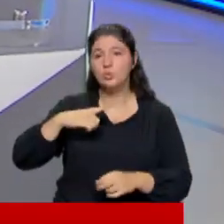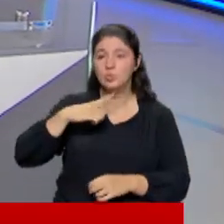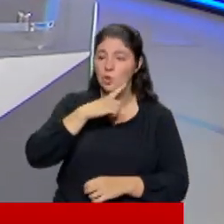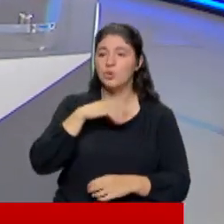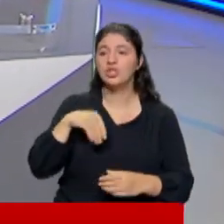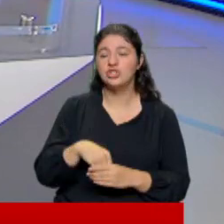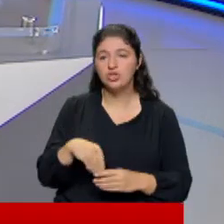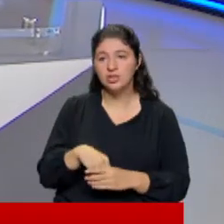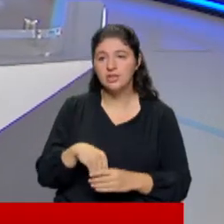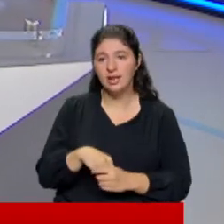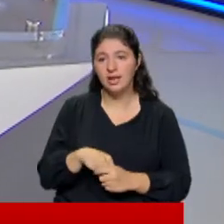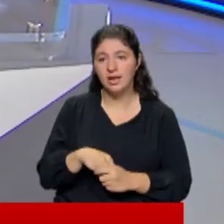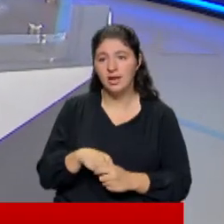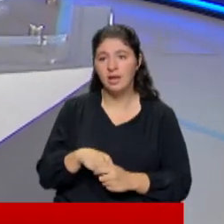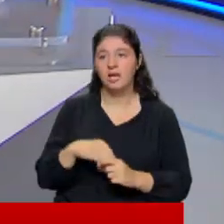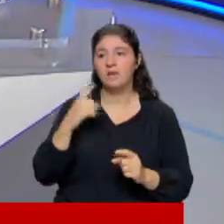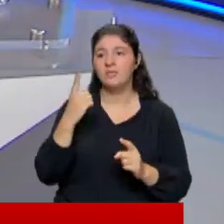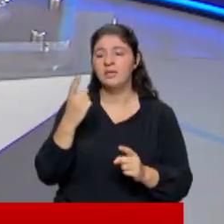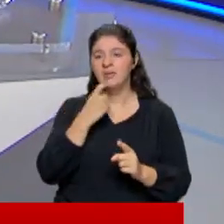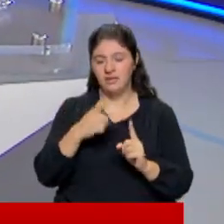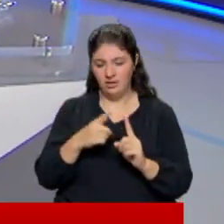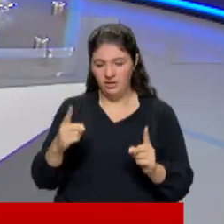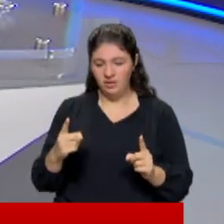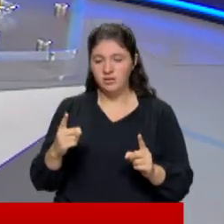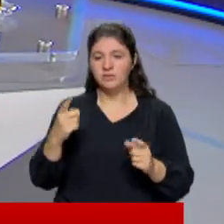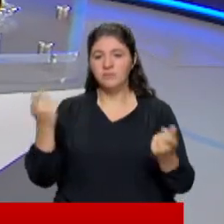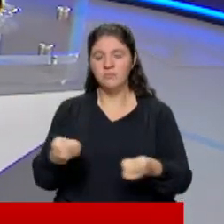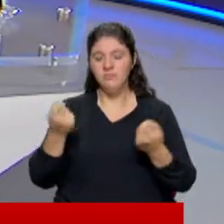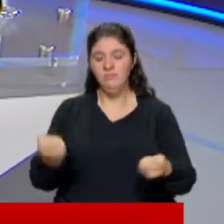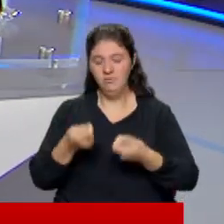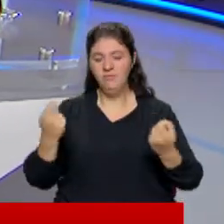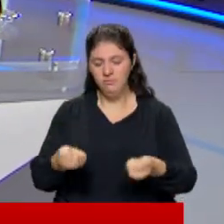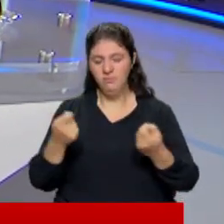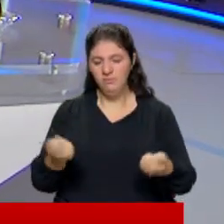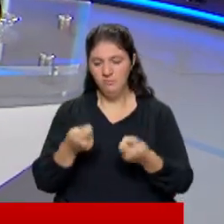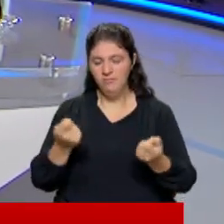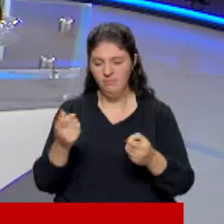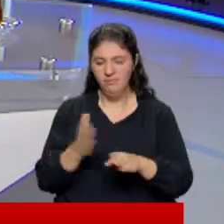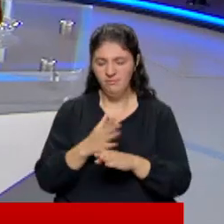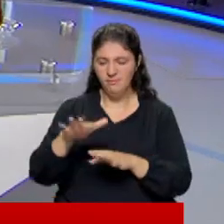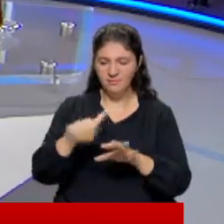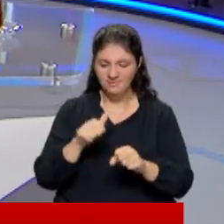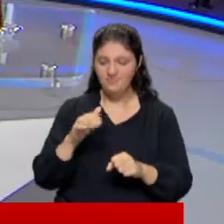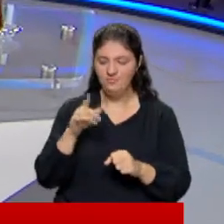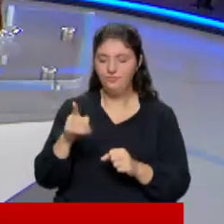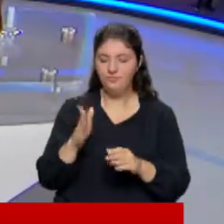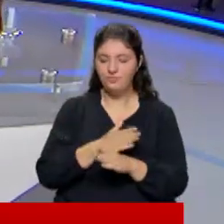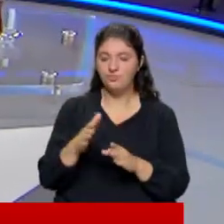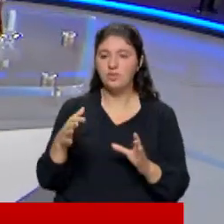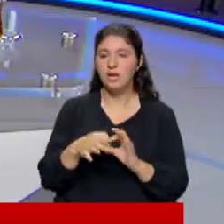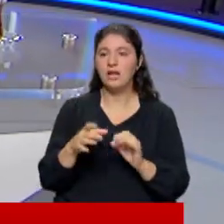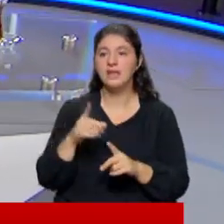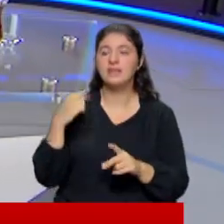zorluklar içerisinde bir yıl çalışarak ürün elde etmek ve o ürünle